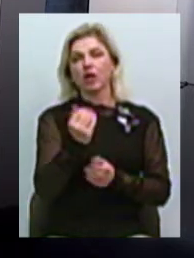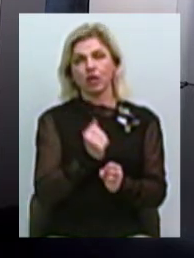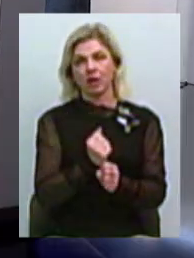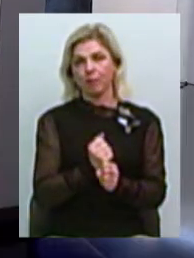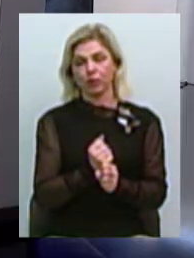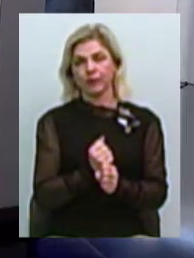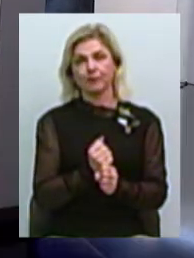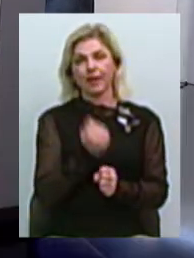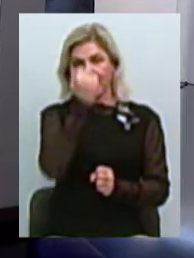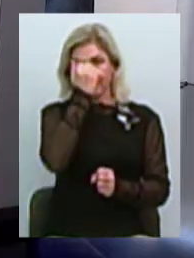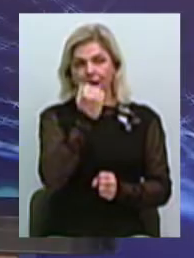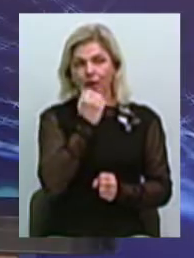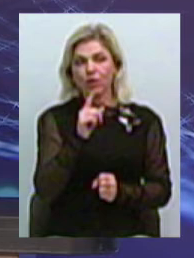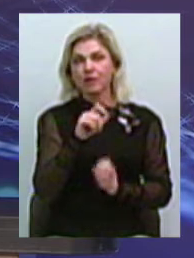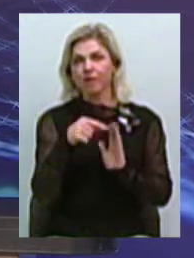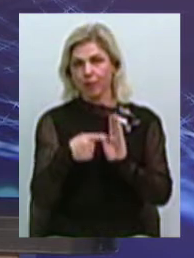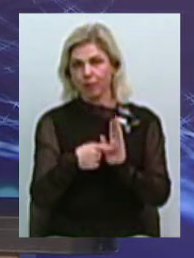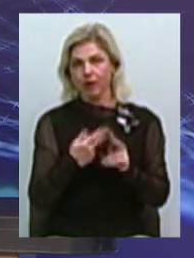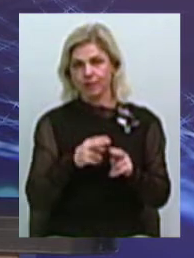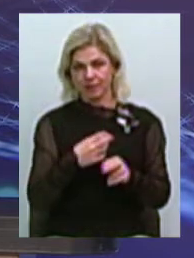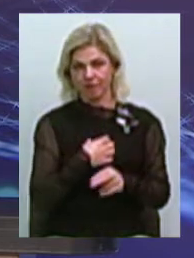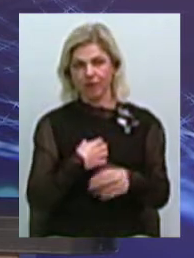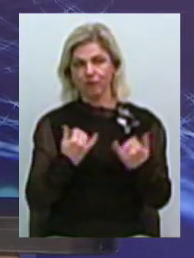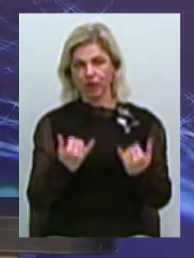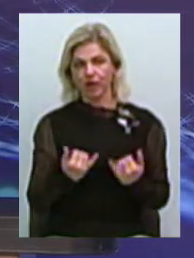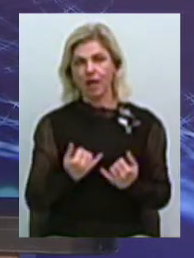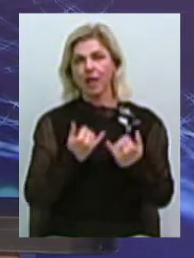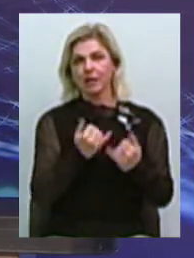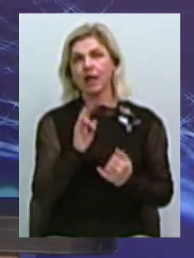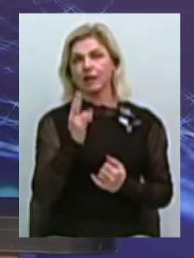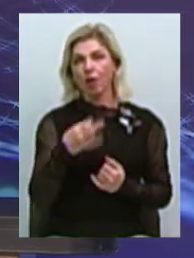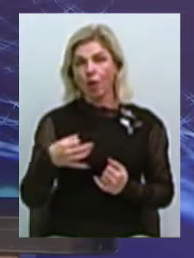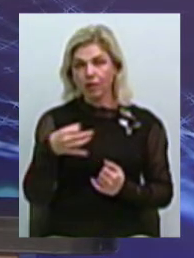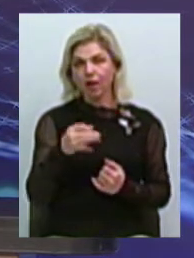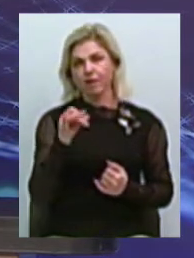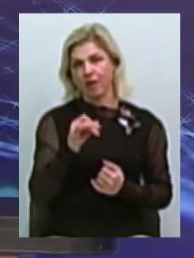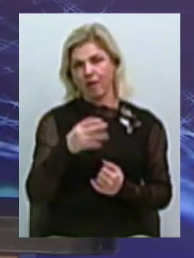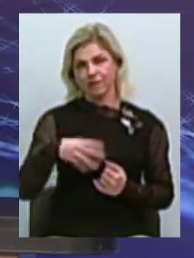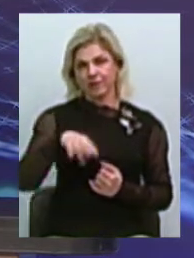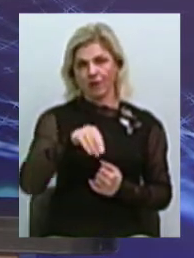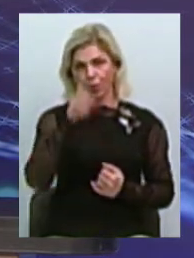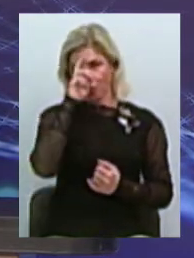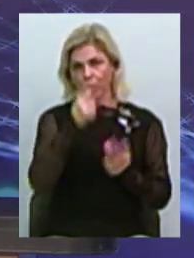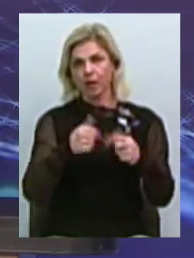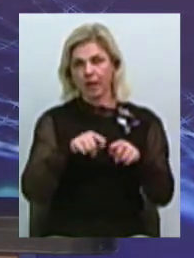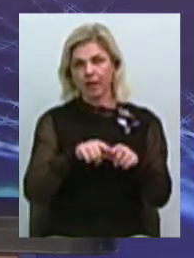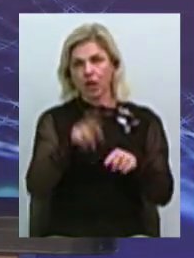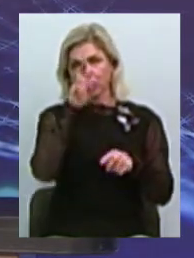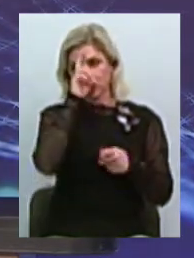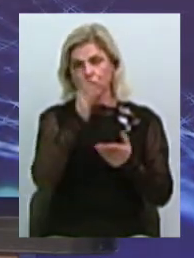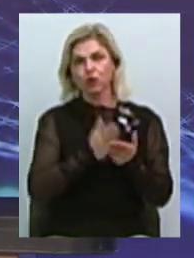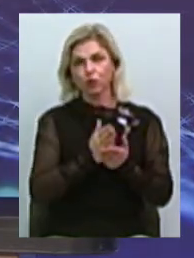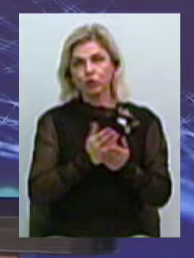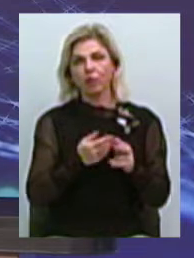це запитання, адже воно на часі і для Миколаївської області, і для всієї України. Державна служба якості освіти – це центральний